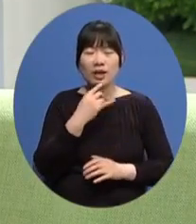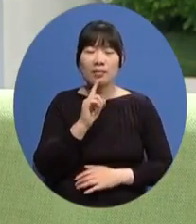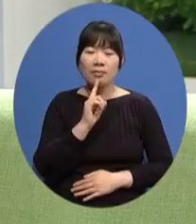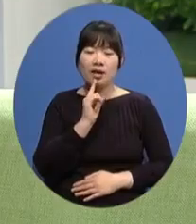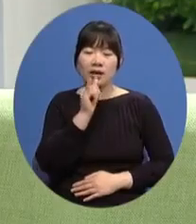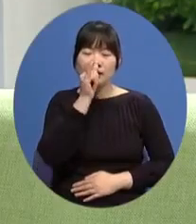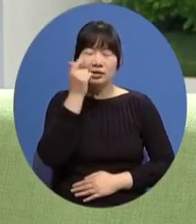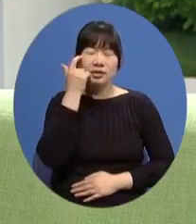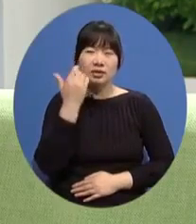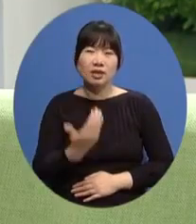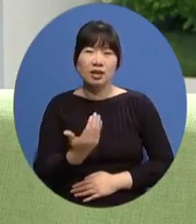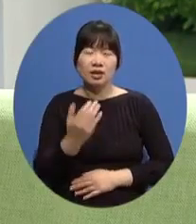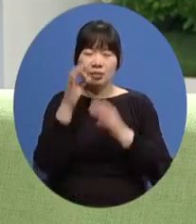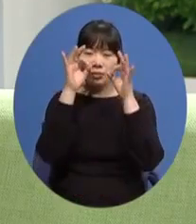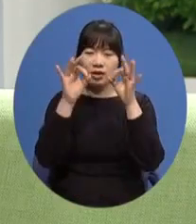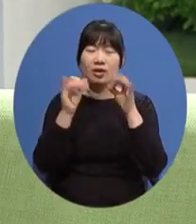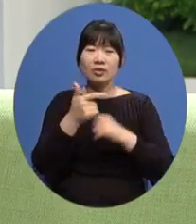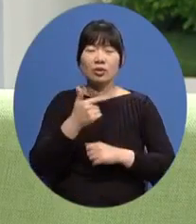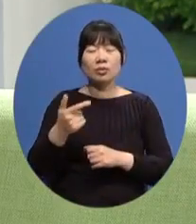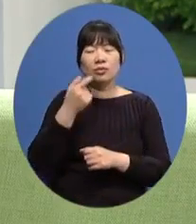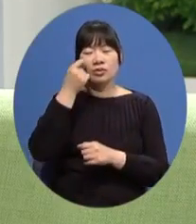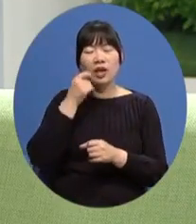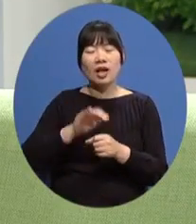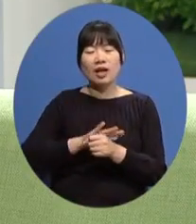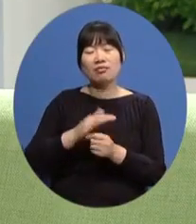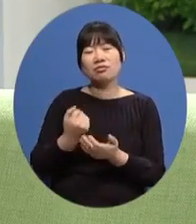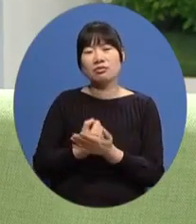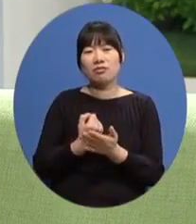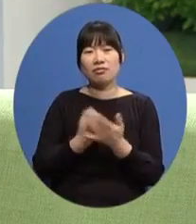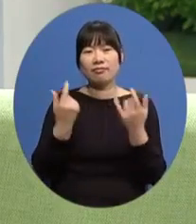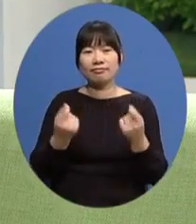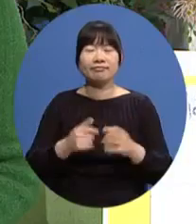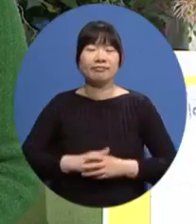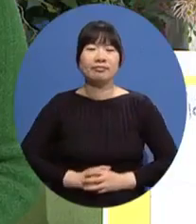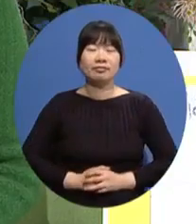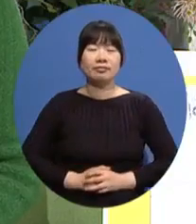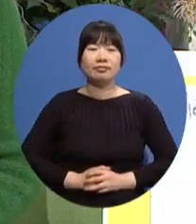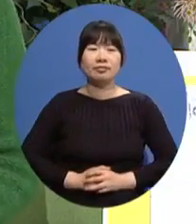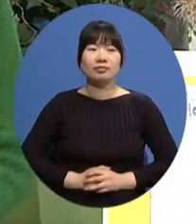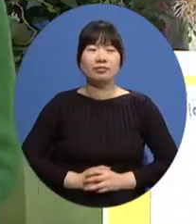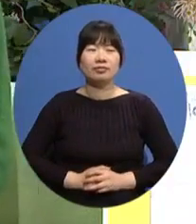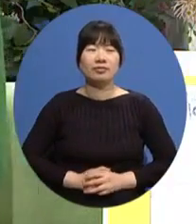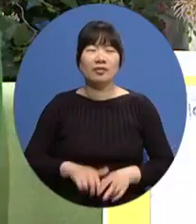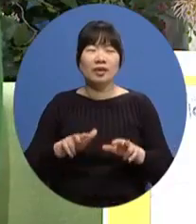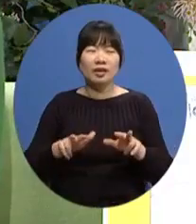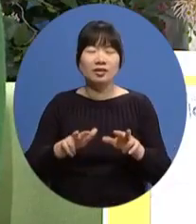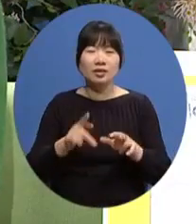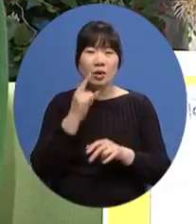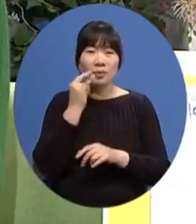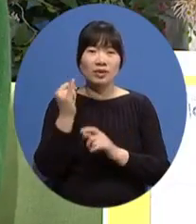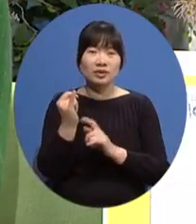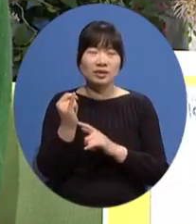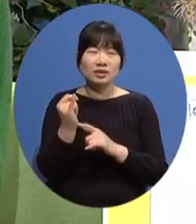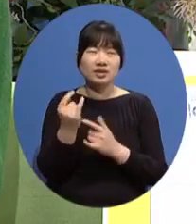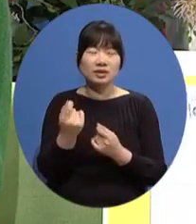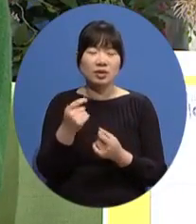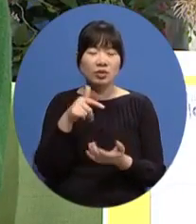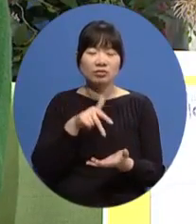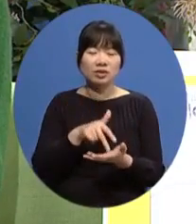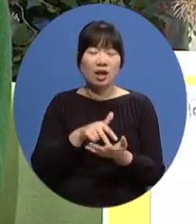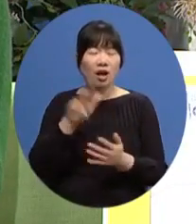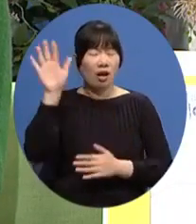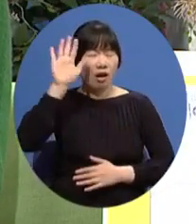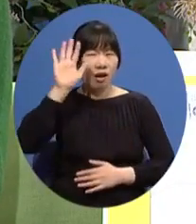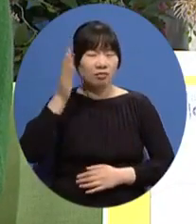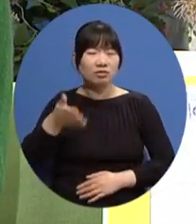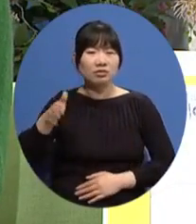얘기를 하는가. 그래서 보면서 굉장히 안타까웠죠. 네. 아무튼 지금 중요한 거죠. 어머니는 그런 의도로 말씀하신